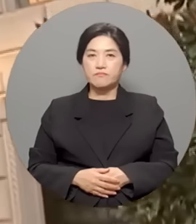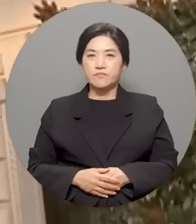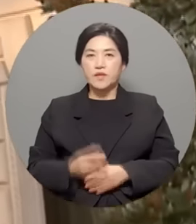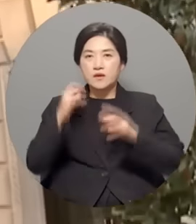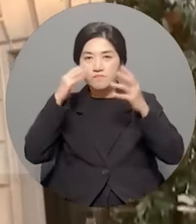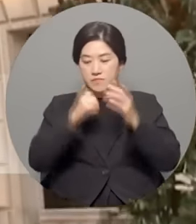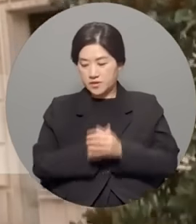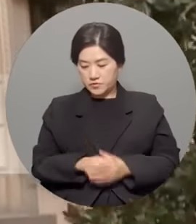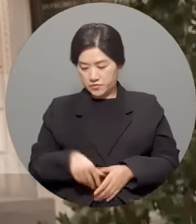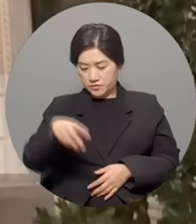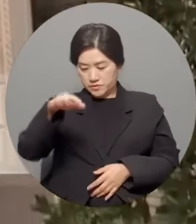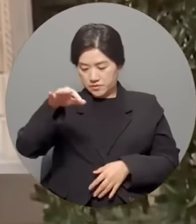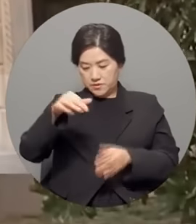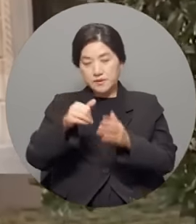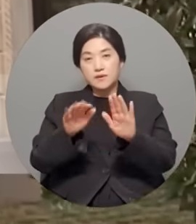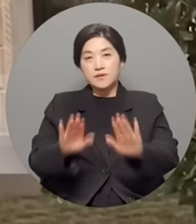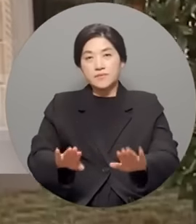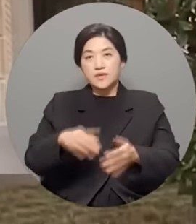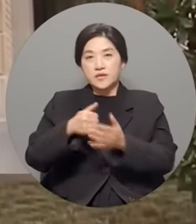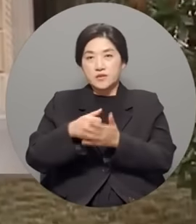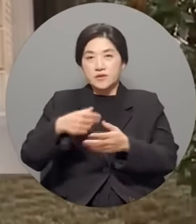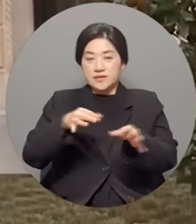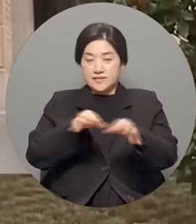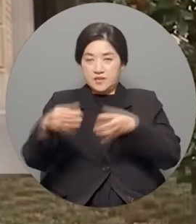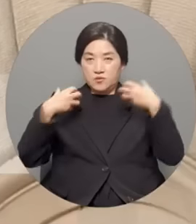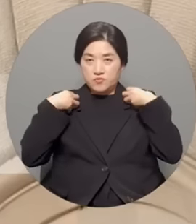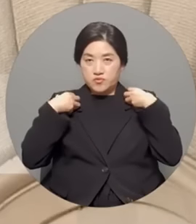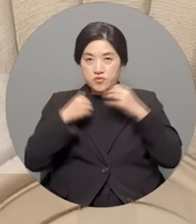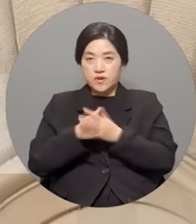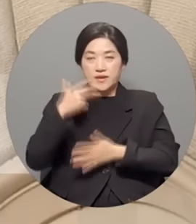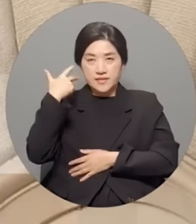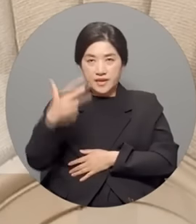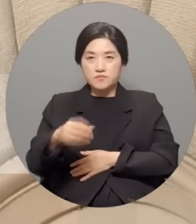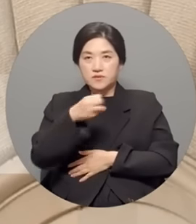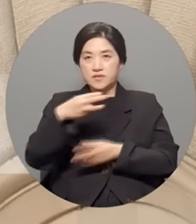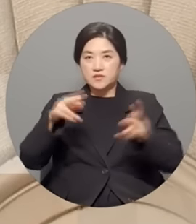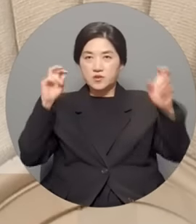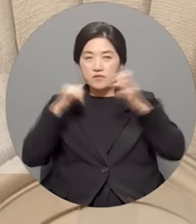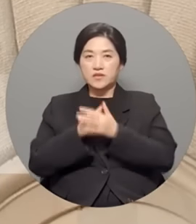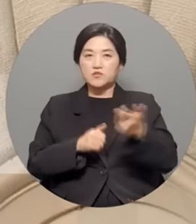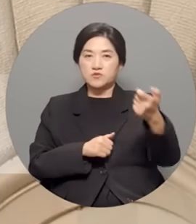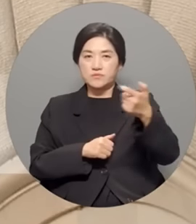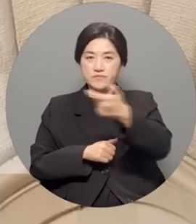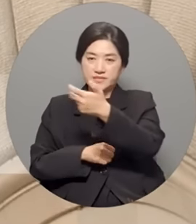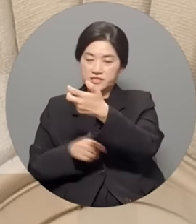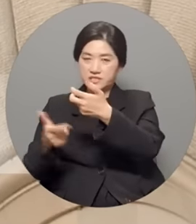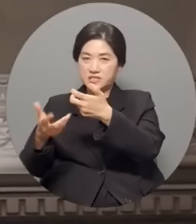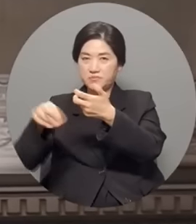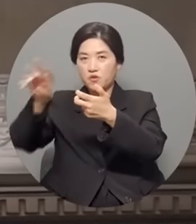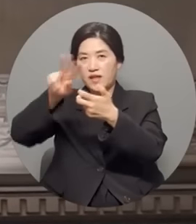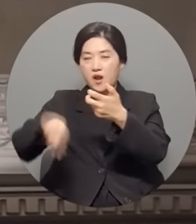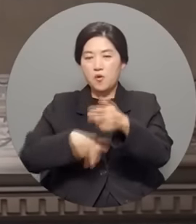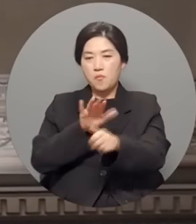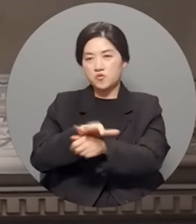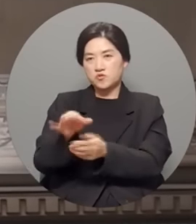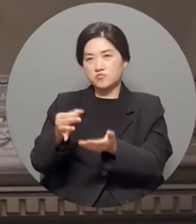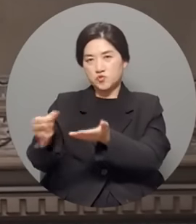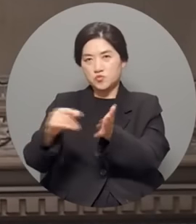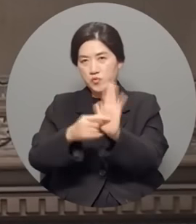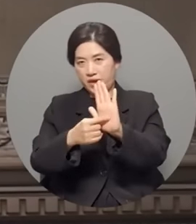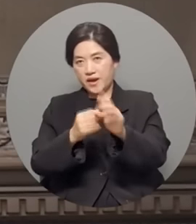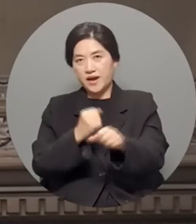미국 상무부가 다음 주 삼성전자에 60에서 70억 달러 규모의 보조금 지급을 발표할 예정이라고